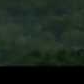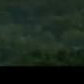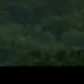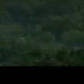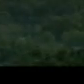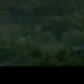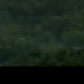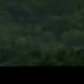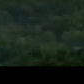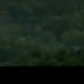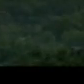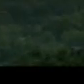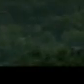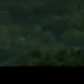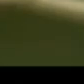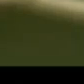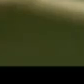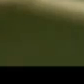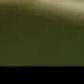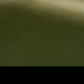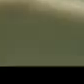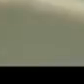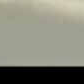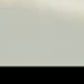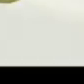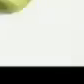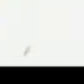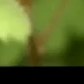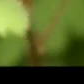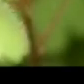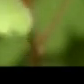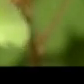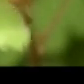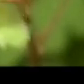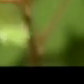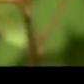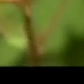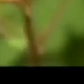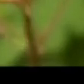ที่สุดของชีวิตคนหนึ่งคน